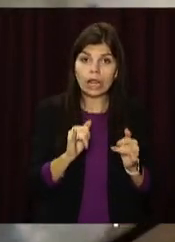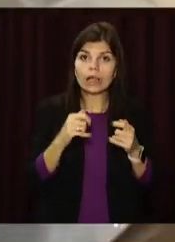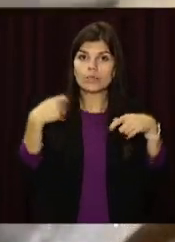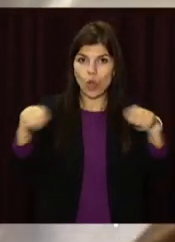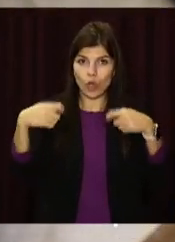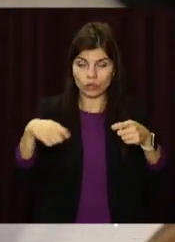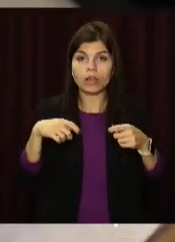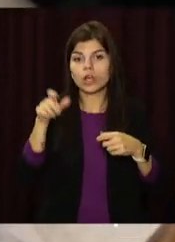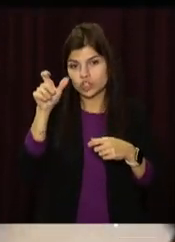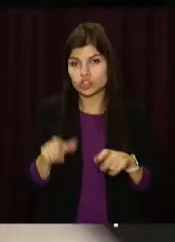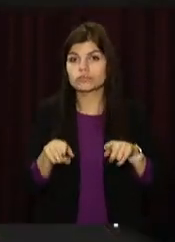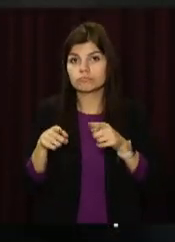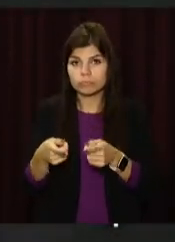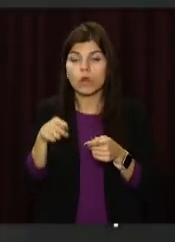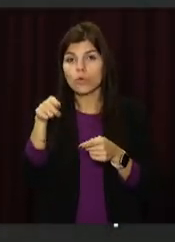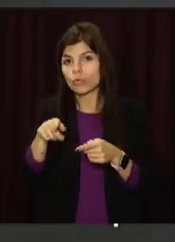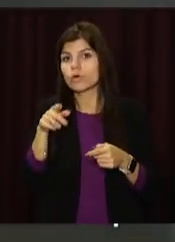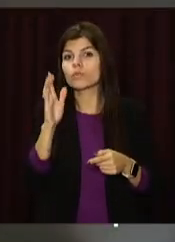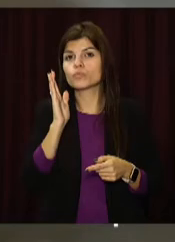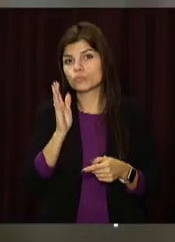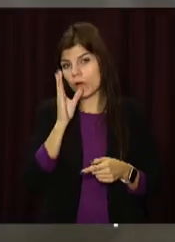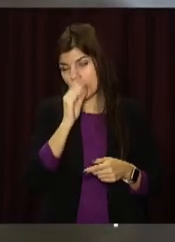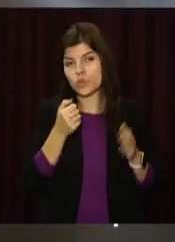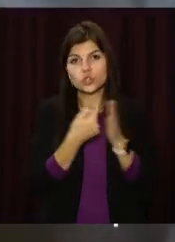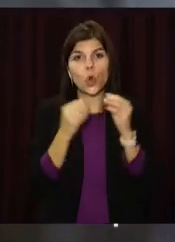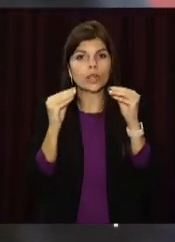наркотиків зловмисника заарештували. Йому загрожує